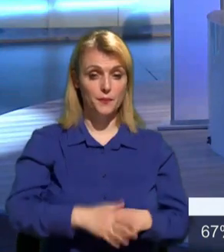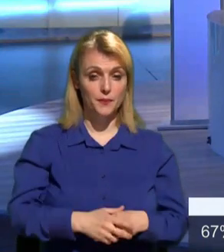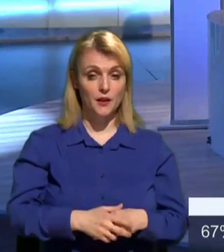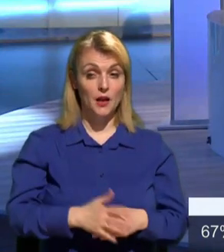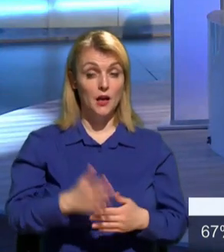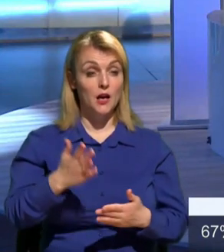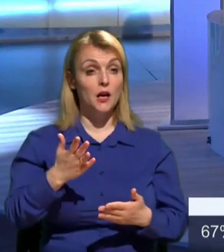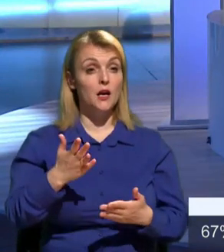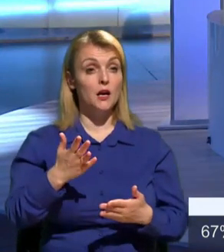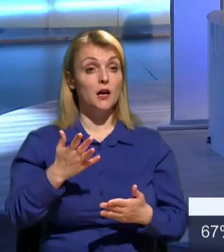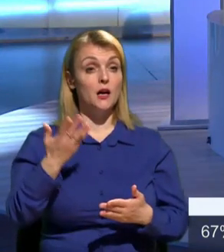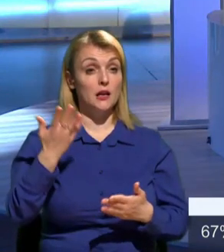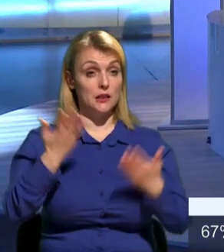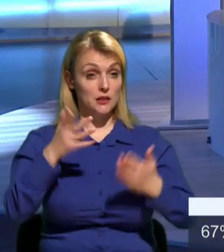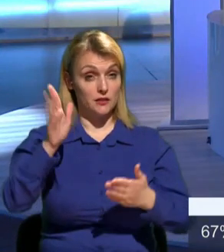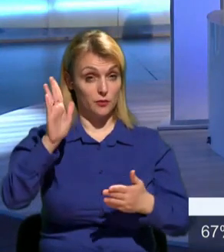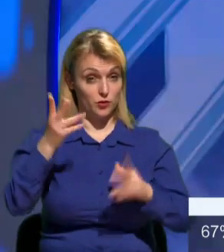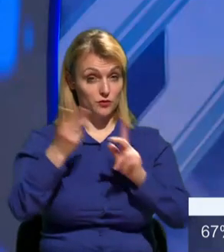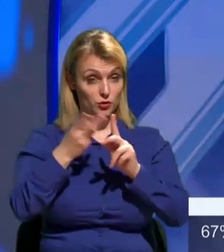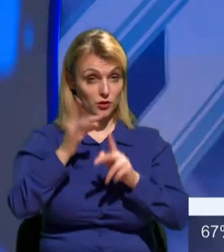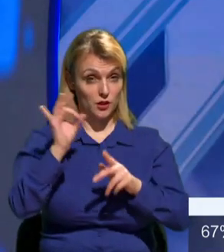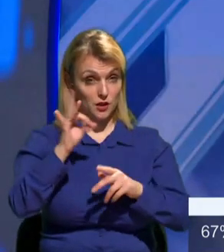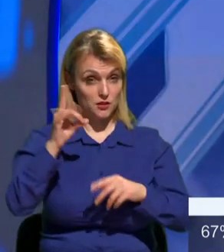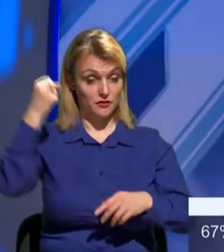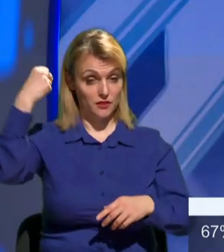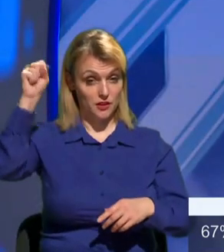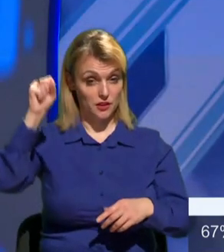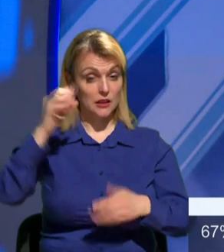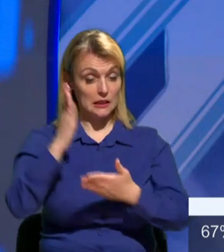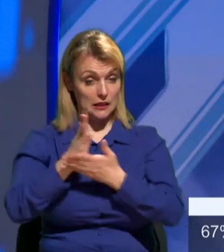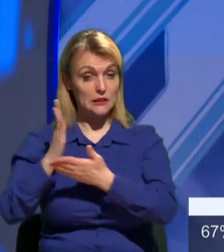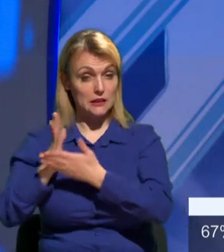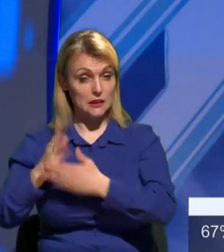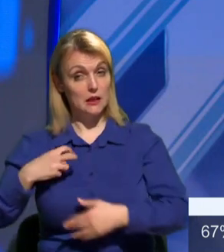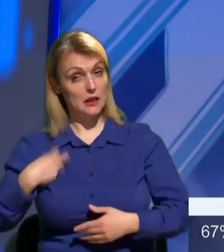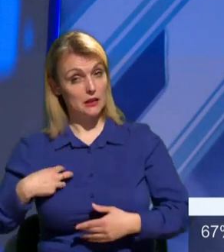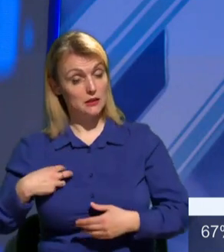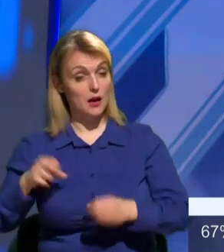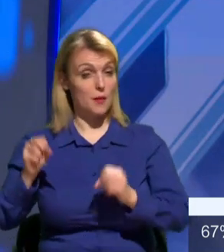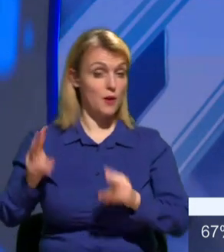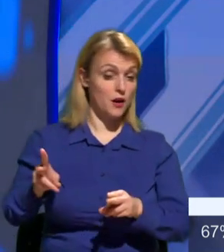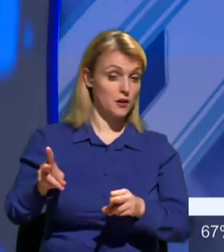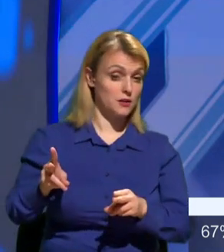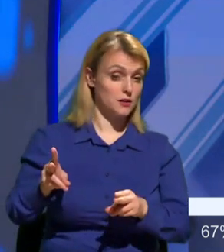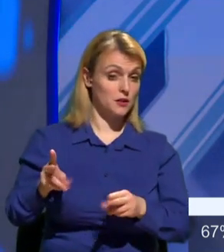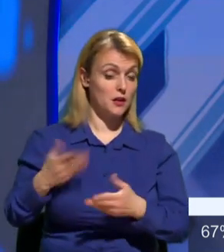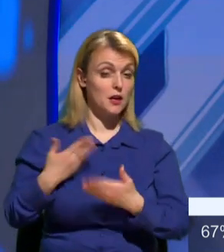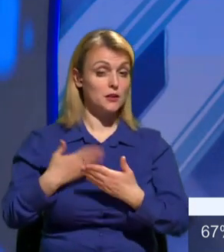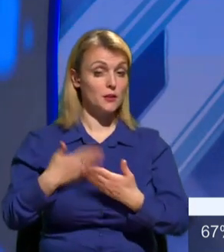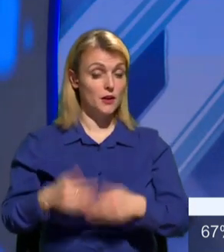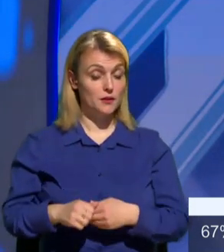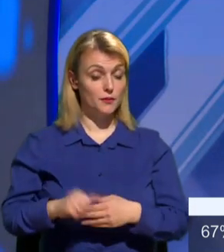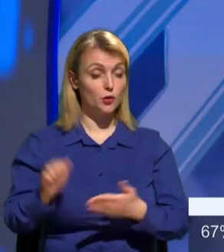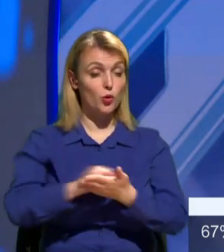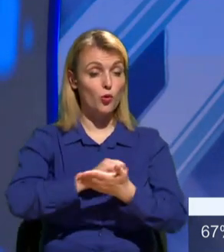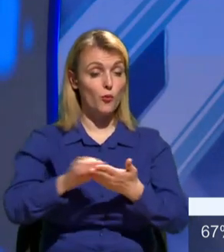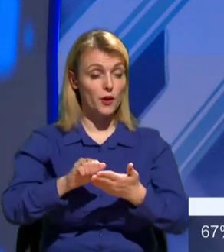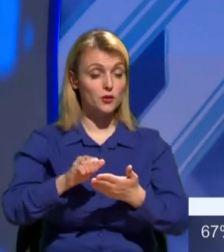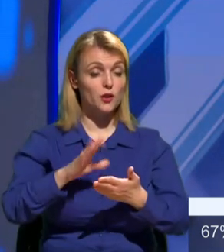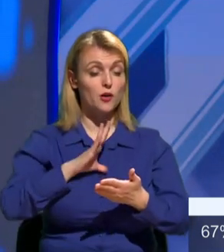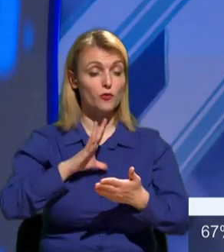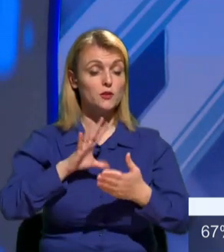care veți accede în al doilea mandat, există riscuri sau pericol să denunțați, de exemplu, acordul de asociere cu Uniunea Europeană